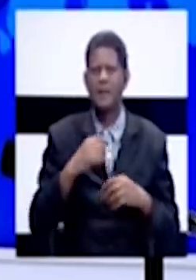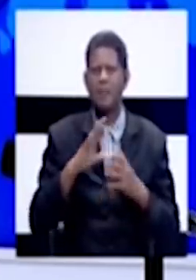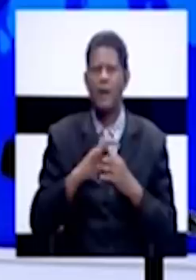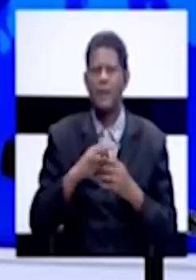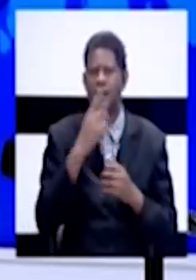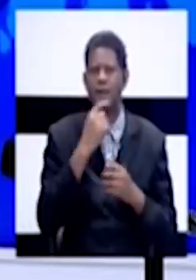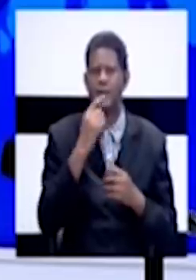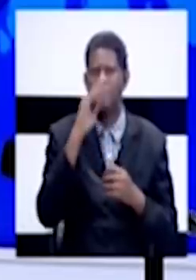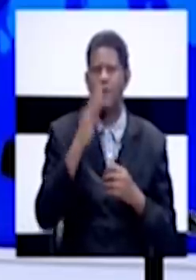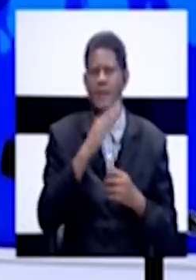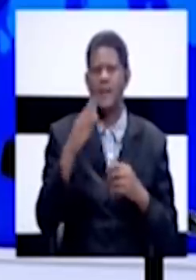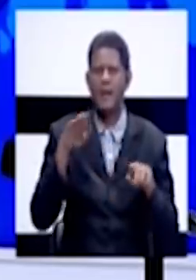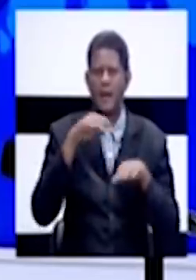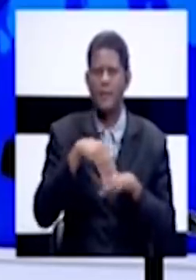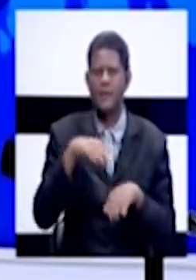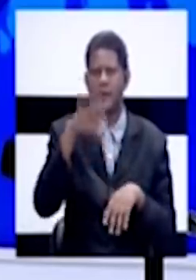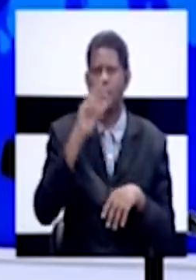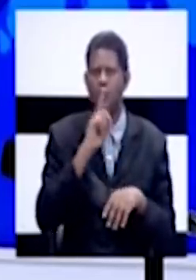መስቀል ኣብ ዝተረኸብሉ እዩ